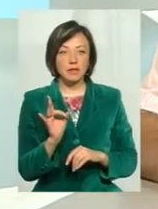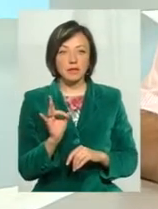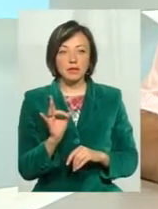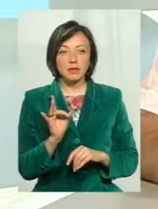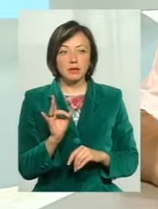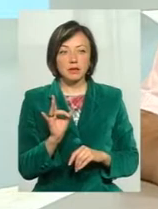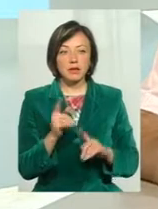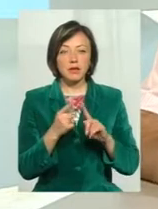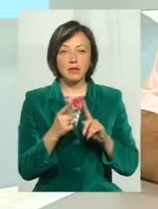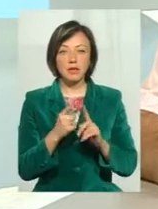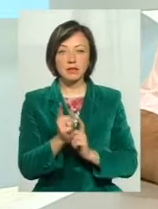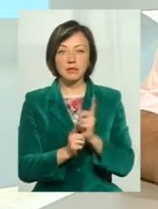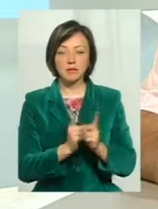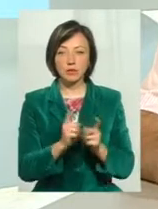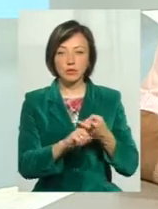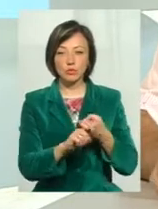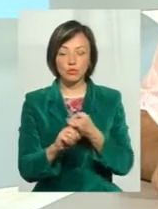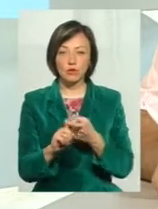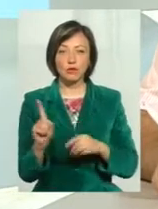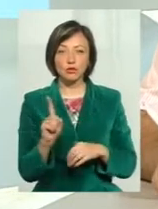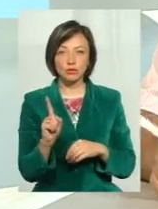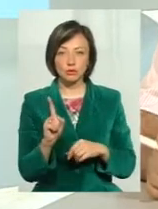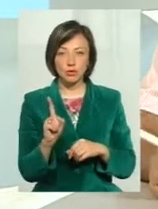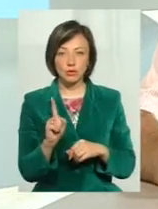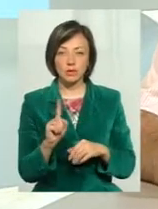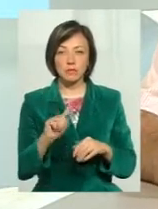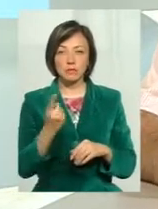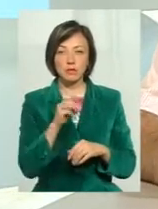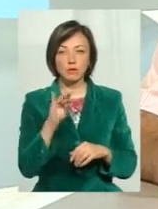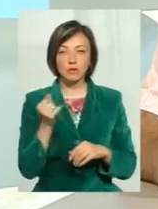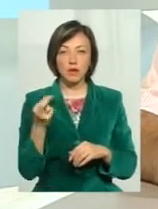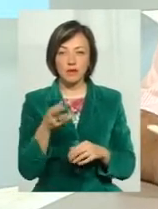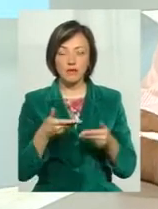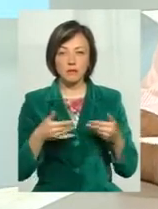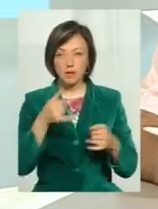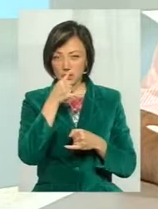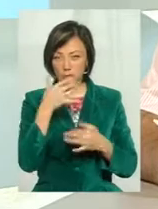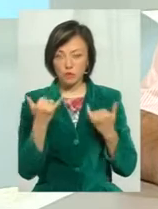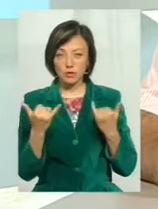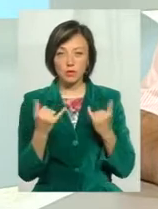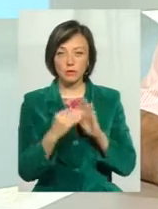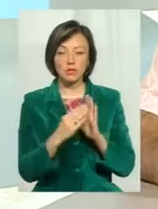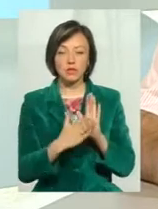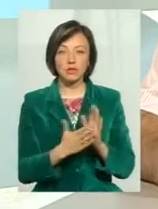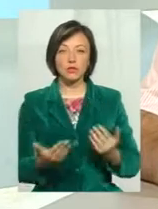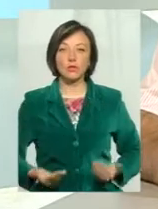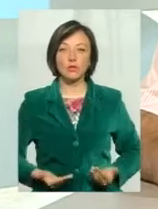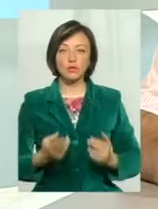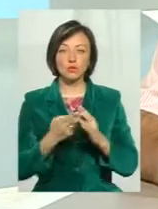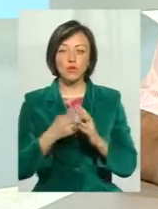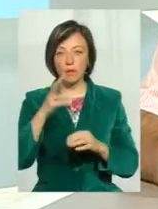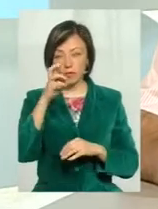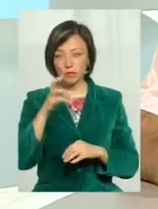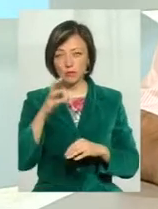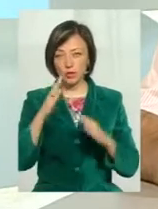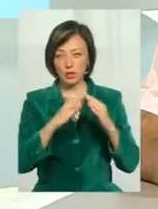ну, по-перше, зміни будуть стосуватися того, що з 1 травня ми не зможемо сьогодні призначити житлову субсидію на будинки